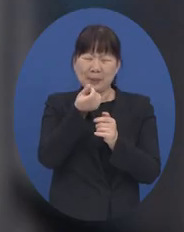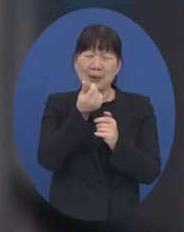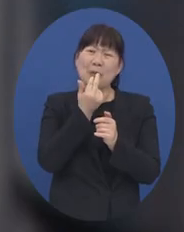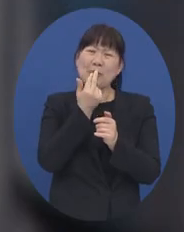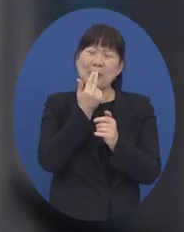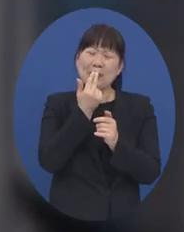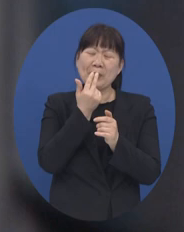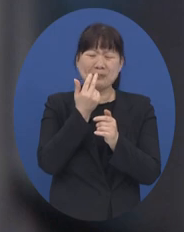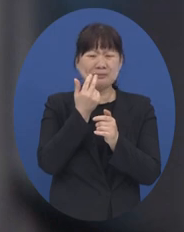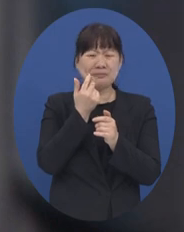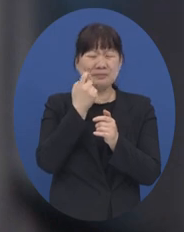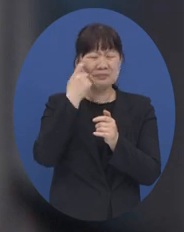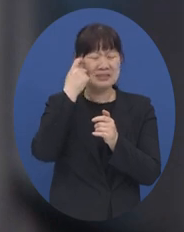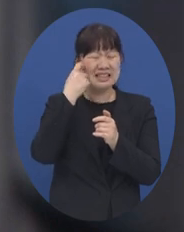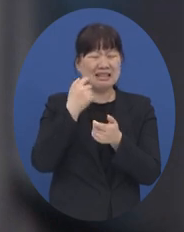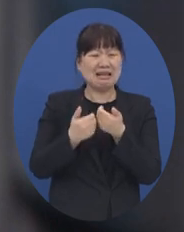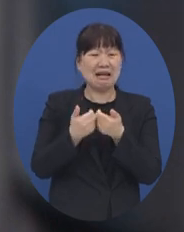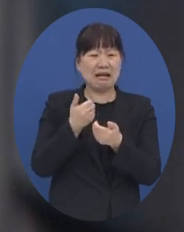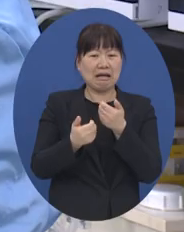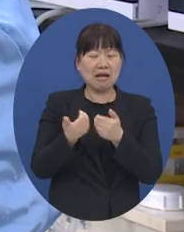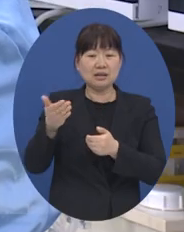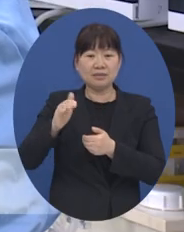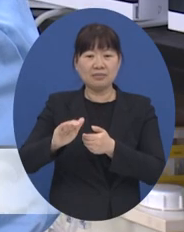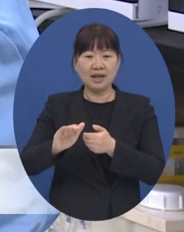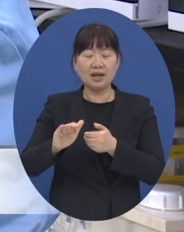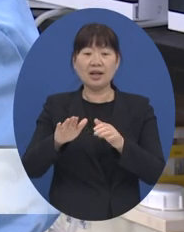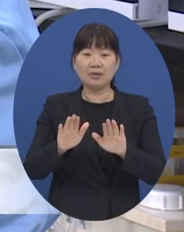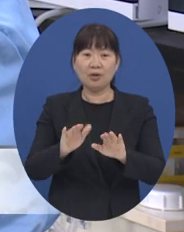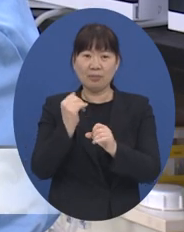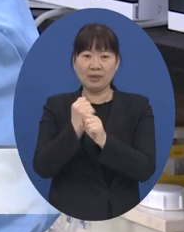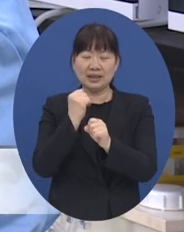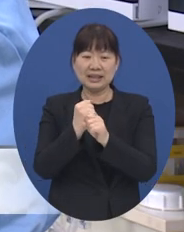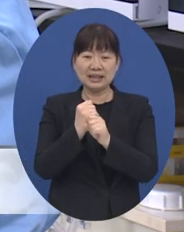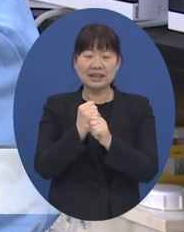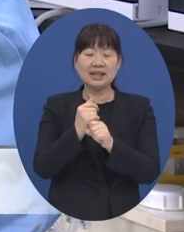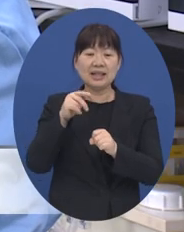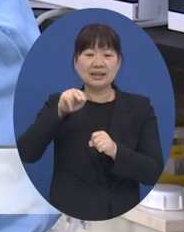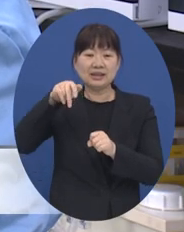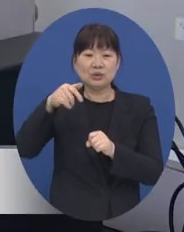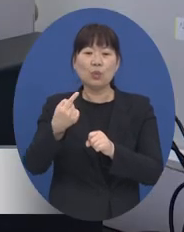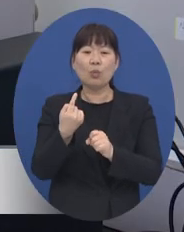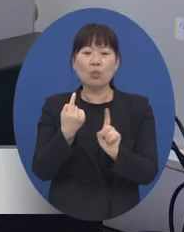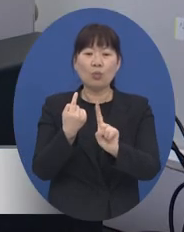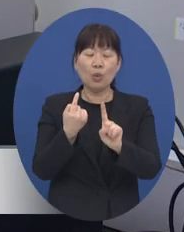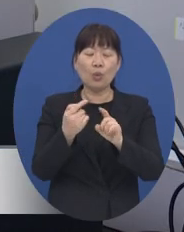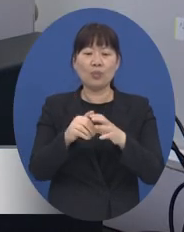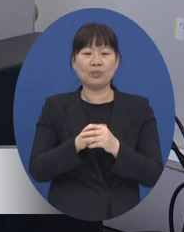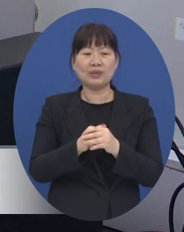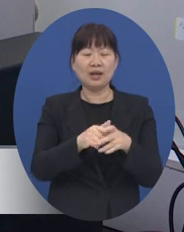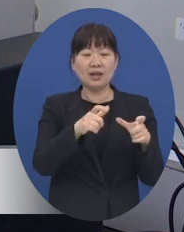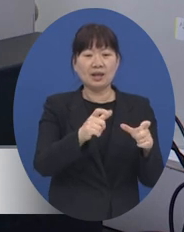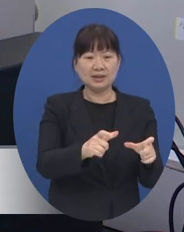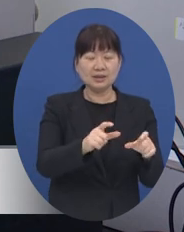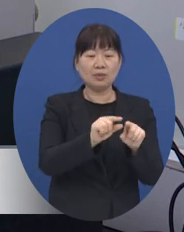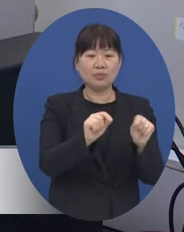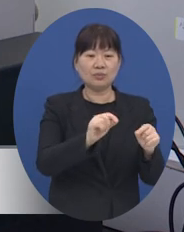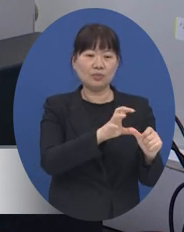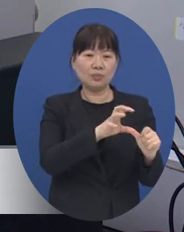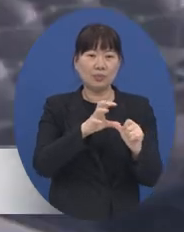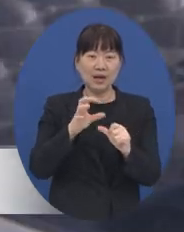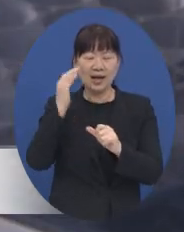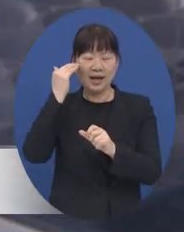남는다는 단점이 있습니다 하지만 농 기원이 개발한 구술 식초는 로컬푸드 를 활용해 한식과 잘 어울리는 것은 물론이고